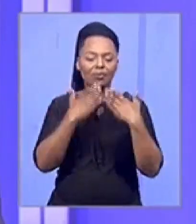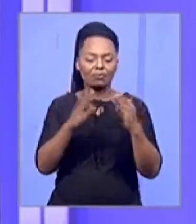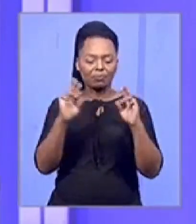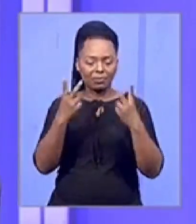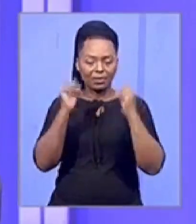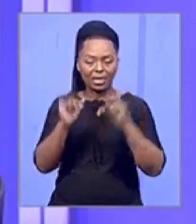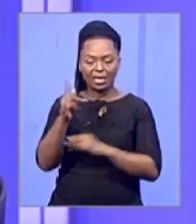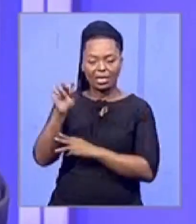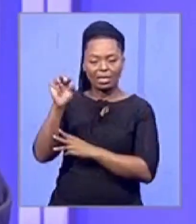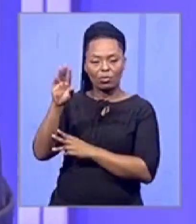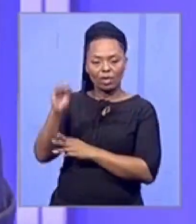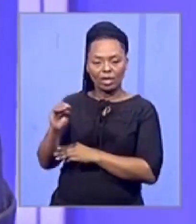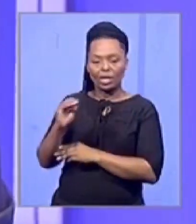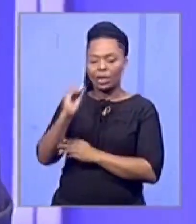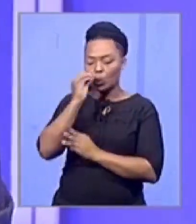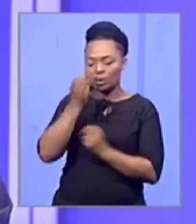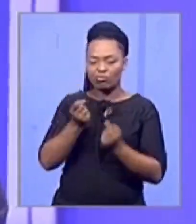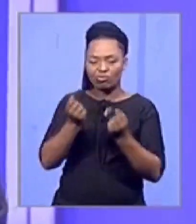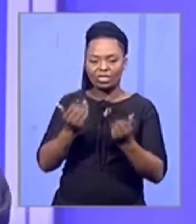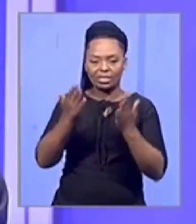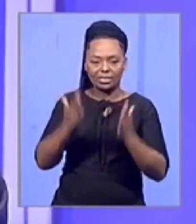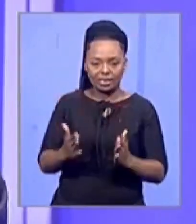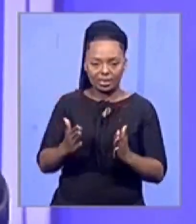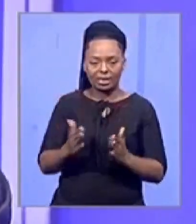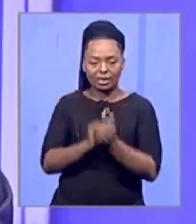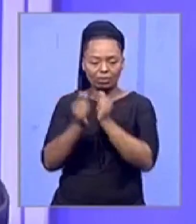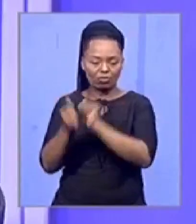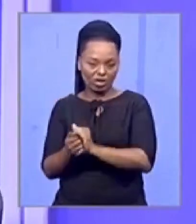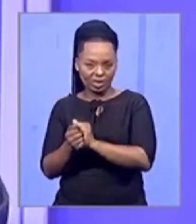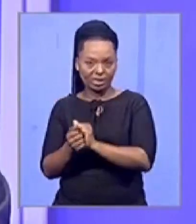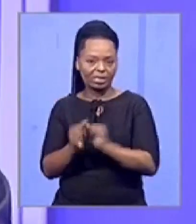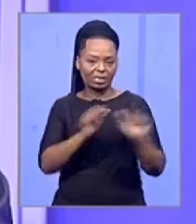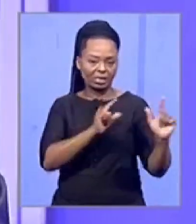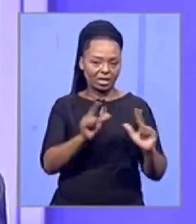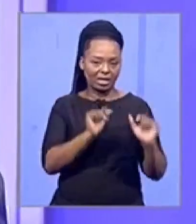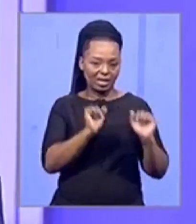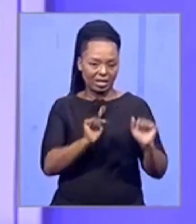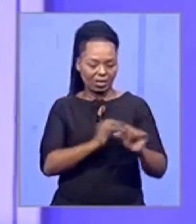moqolotsi wa ditaba tsa dipapadi kwano SABC re bua ka katle Mamelodi Sundowns lokong ya South Africa